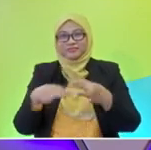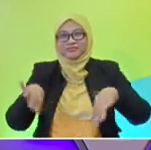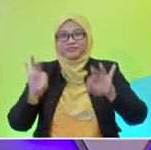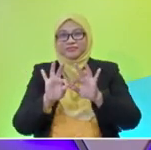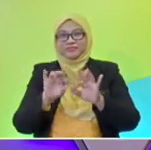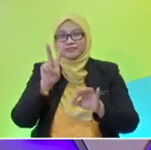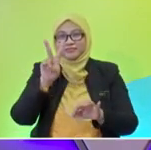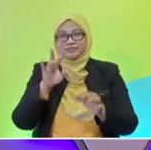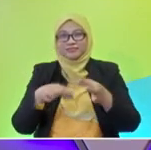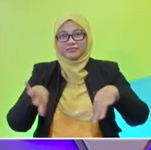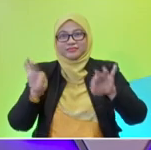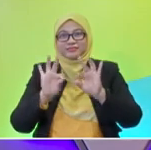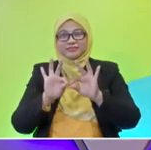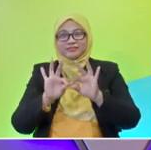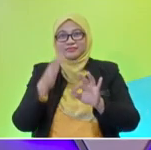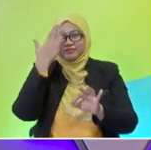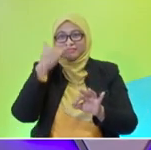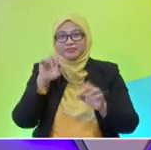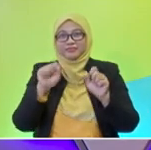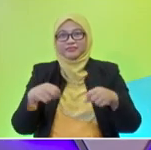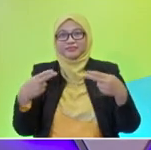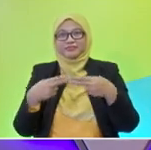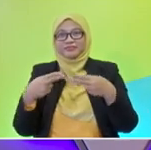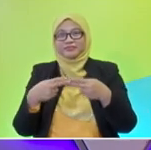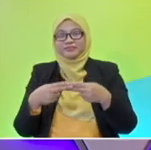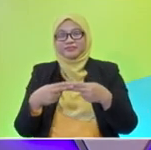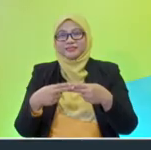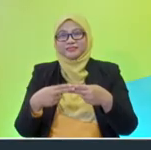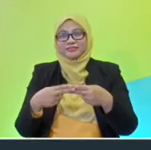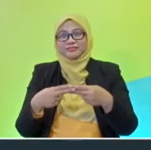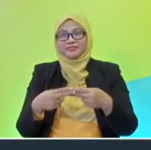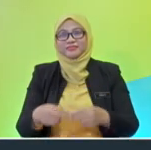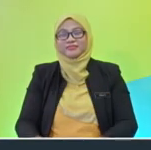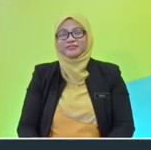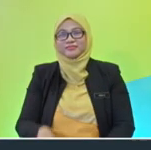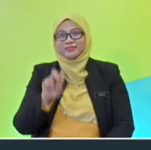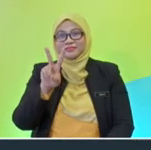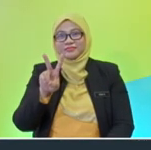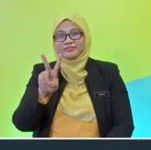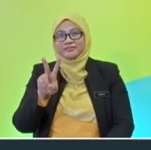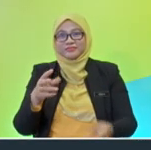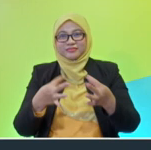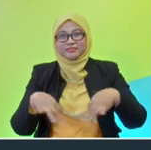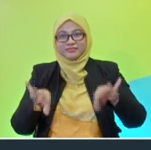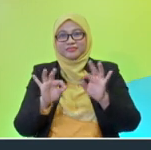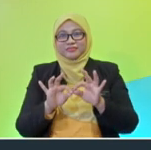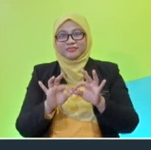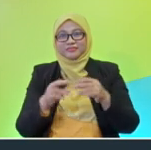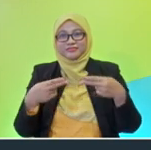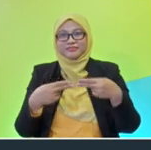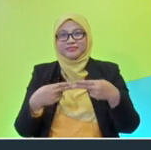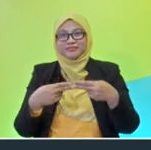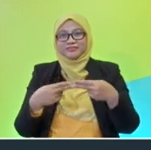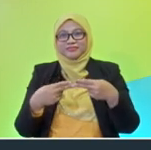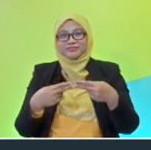diplomatik Oke mungkin kepada saya Hanif 2 kepentingan hubungan diplomatik ini kita jalankan